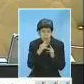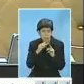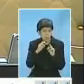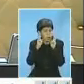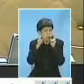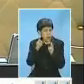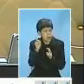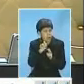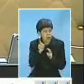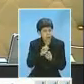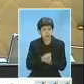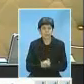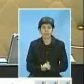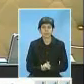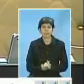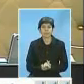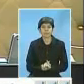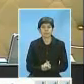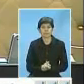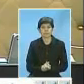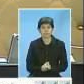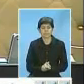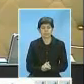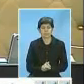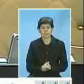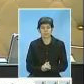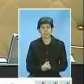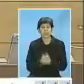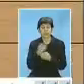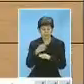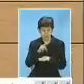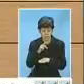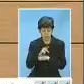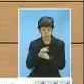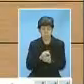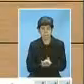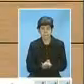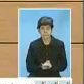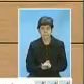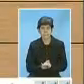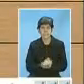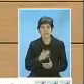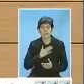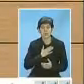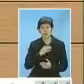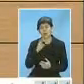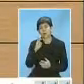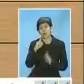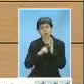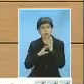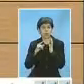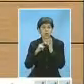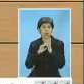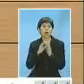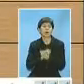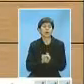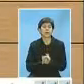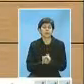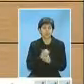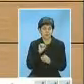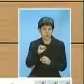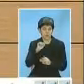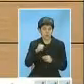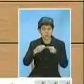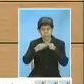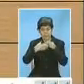ไรข้อไหนเชิญ ท่านประธานที่เคารพผมวัชระเพชรทองสมาชิกสภาผู้แทนราษฎ